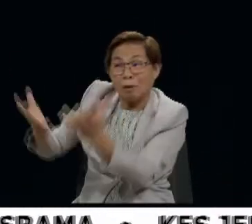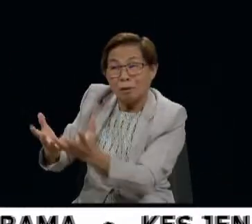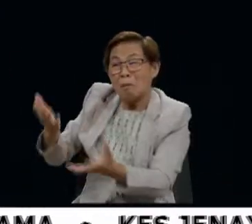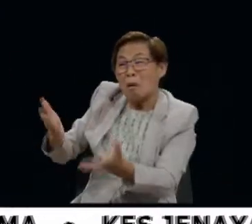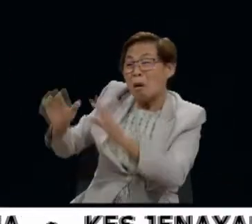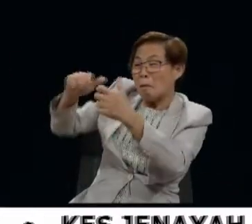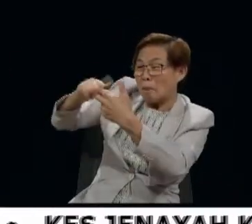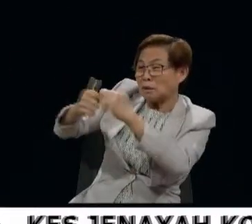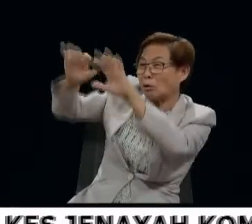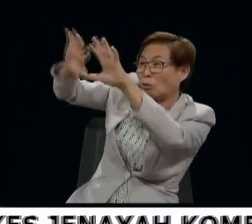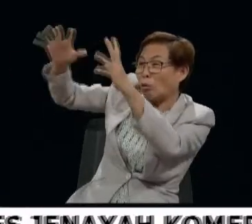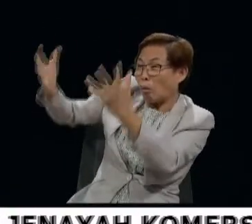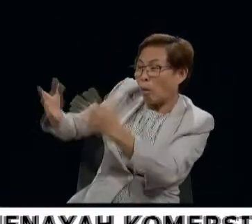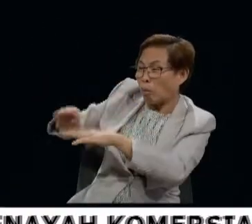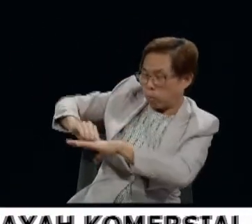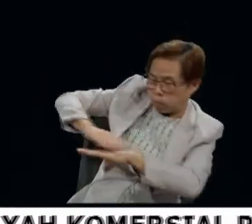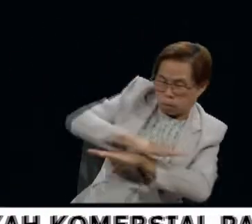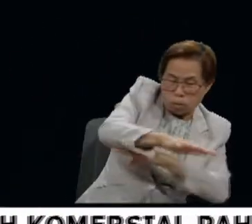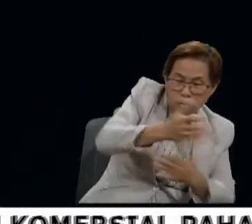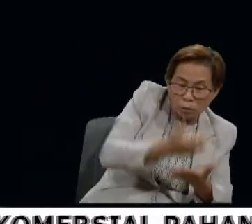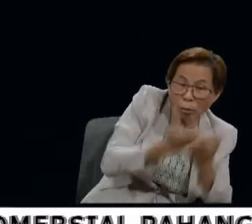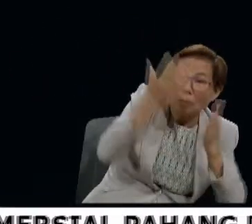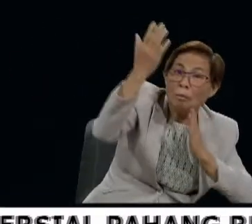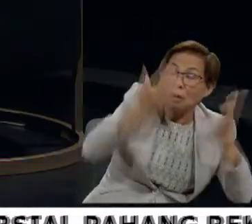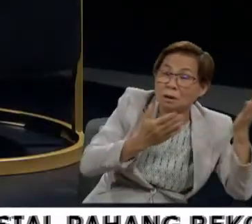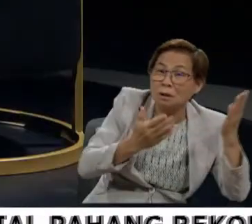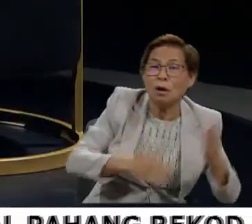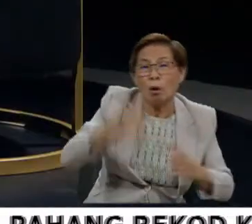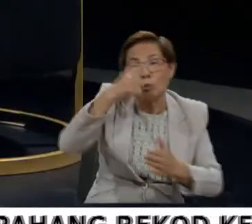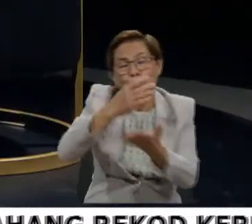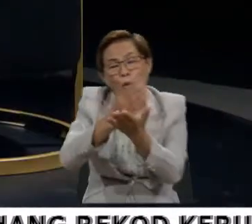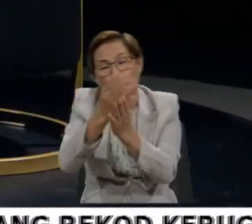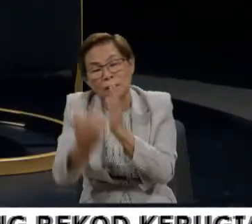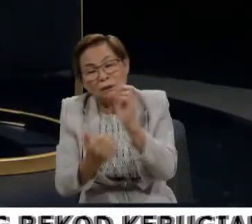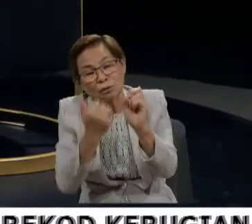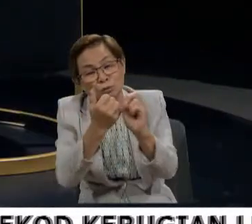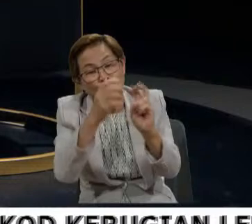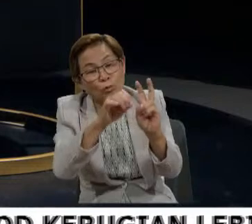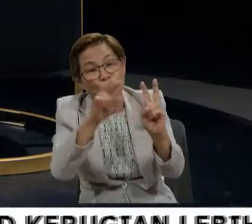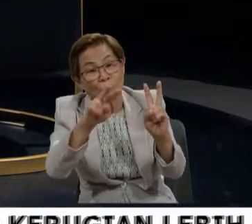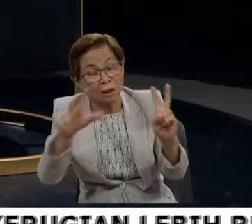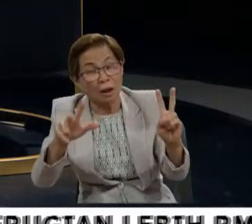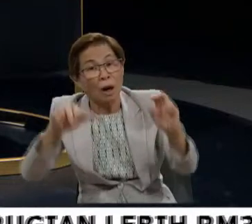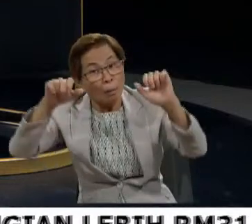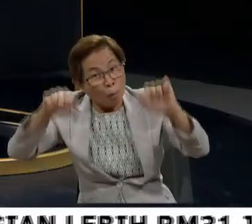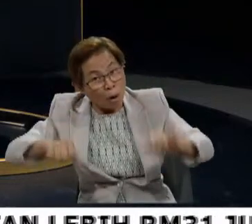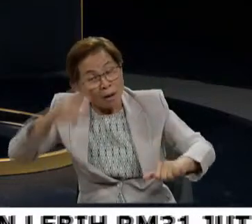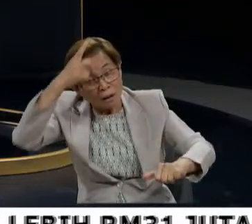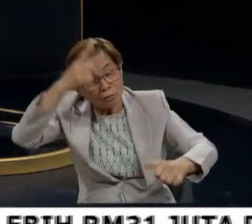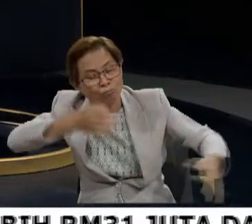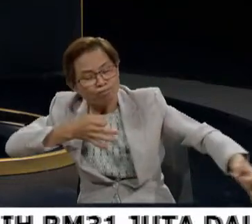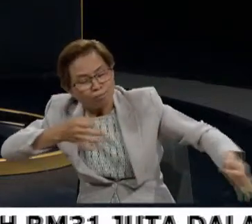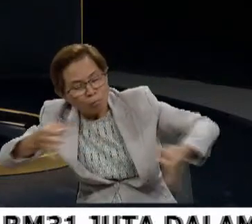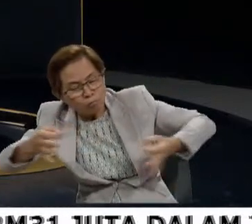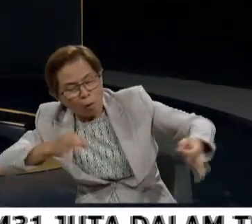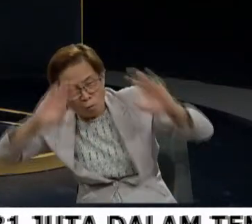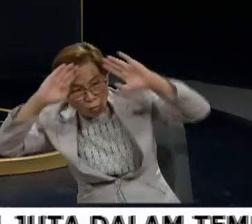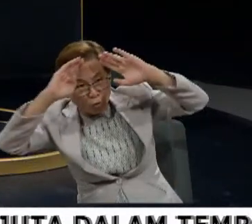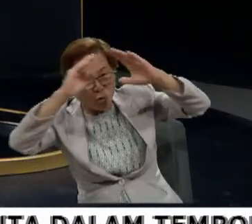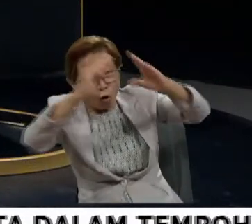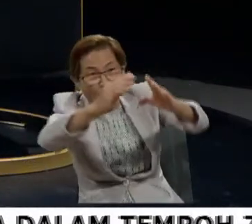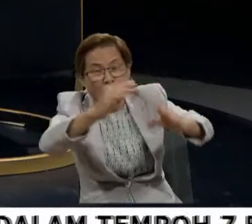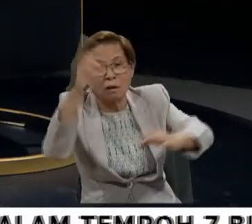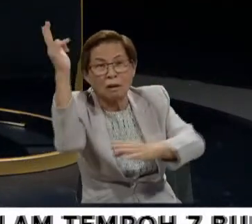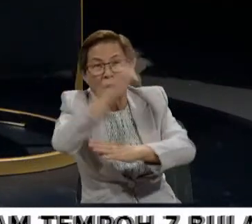mungkin akan juga mempengaruhi ekonomi kita jadi untuk bajet 2023 Kalau boleh Datuk Seri Jelaskan fokus yang